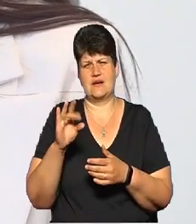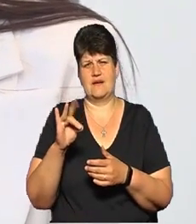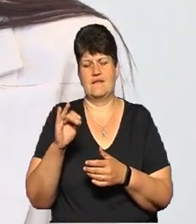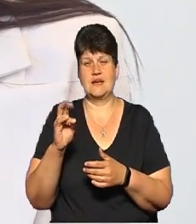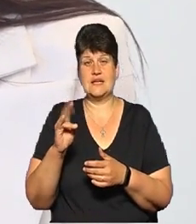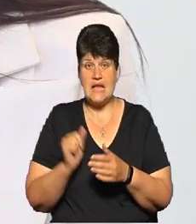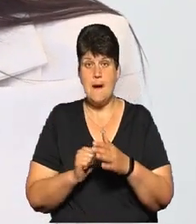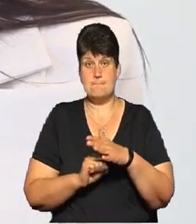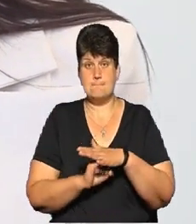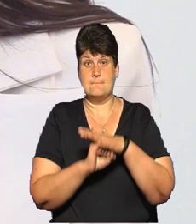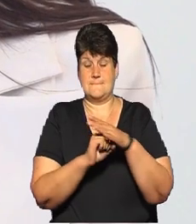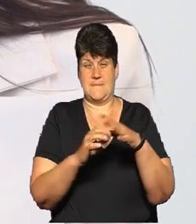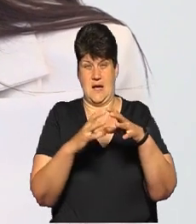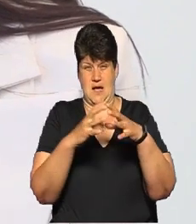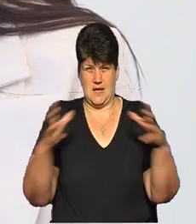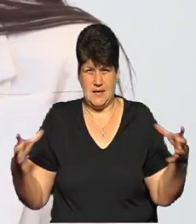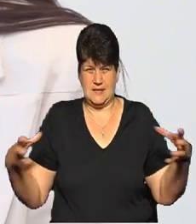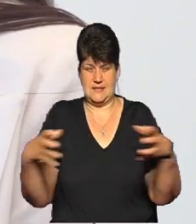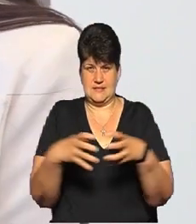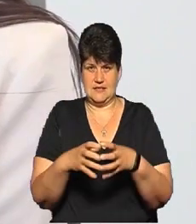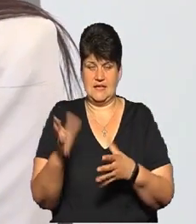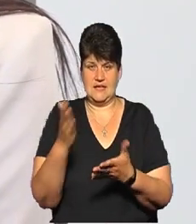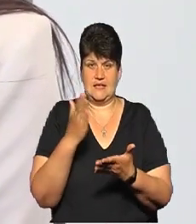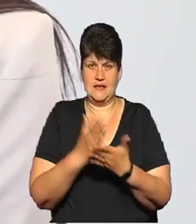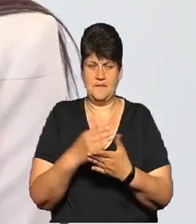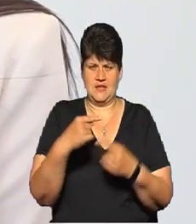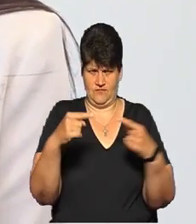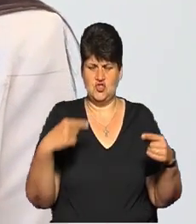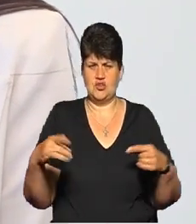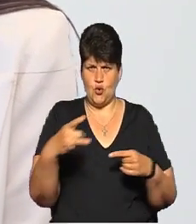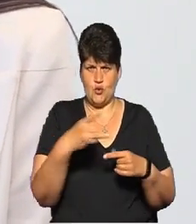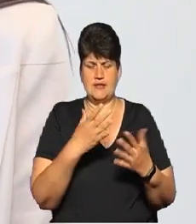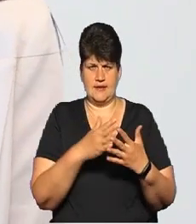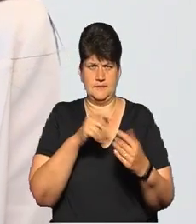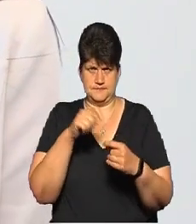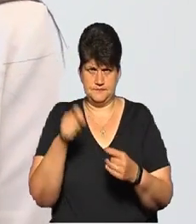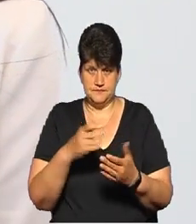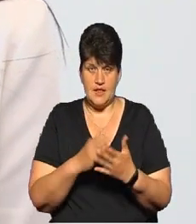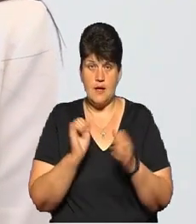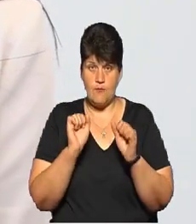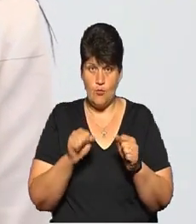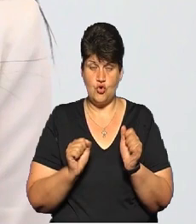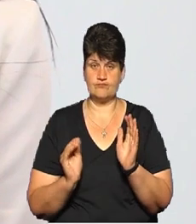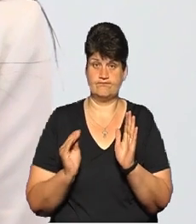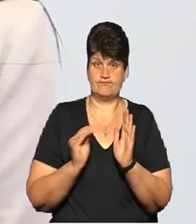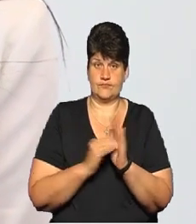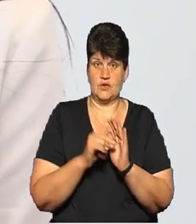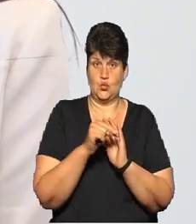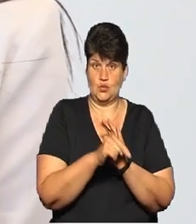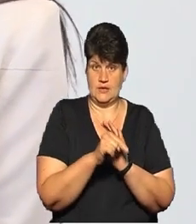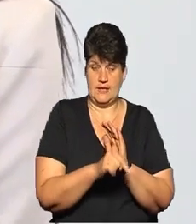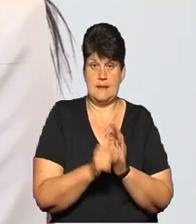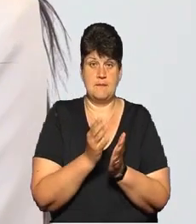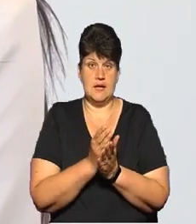адміністрації з інших регіонів, які перебувають в зонах бойових дій, можуть релоковувати свої серверні потужності для того, аби мати